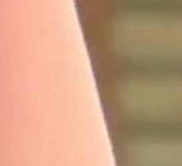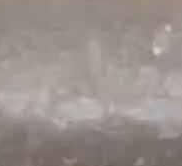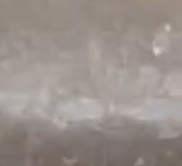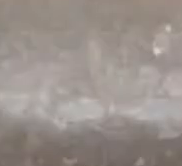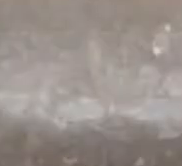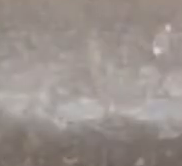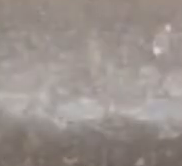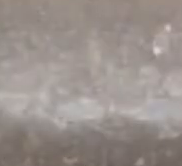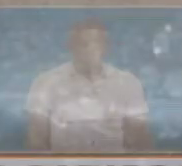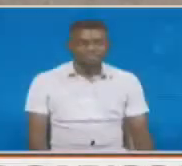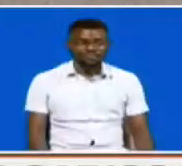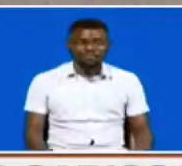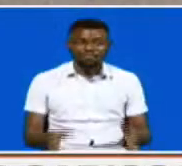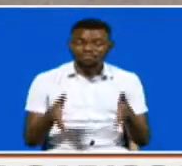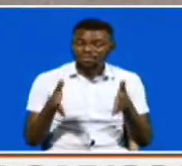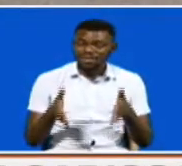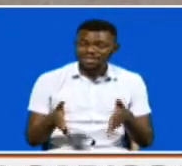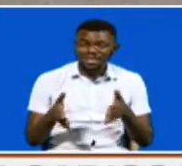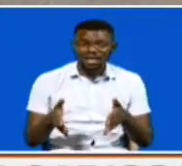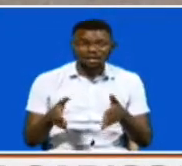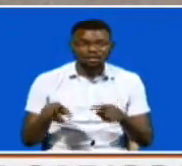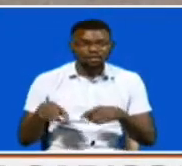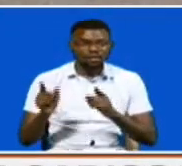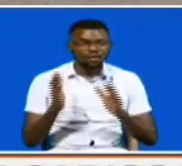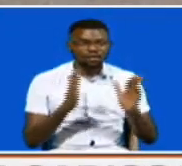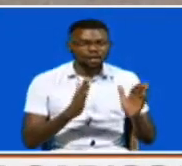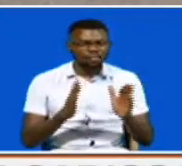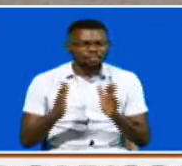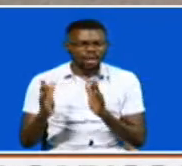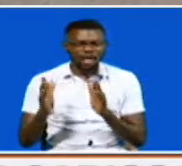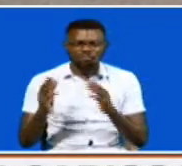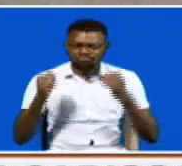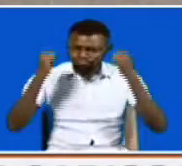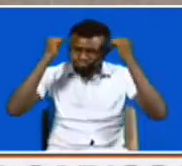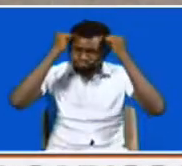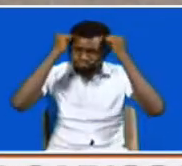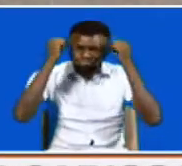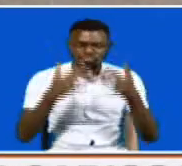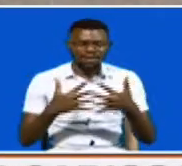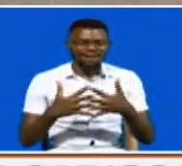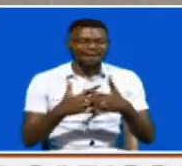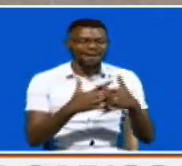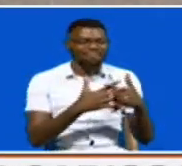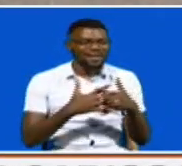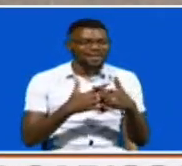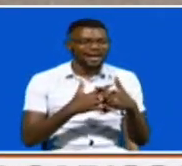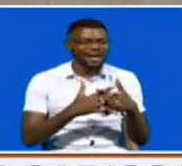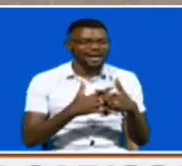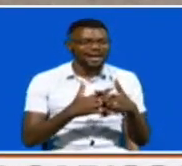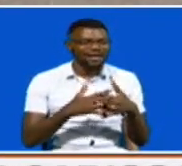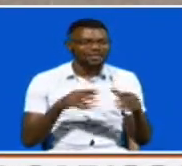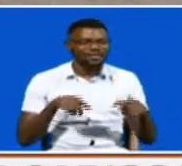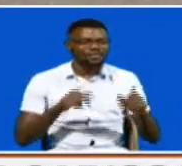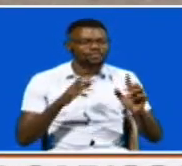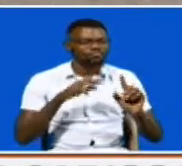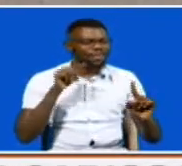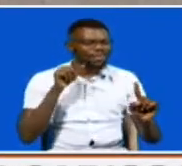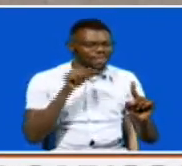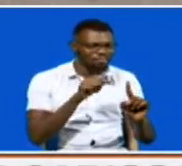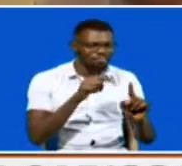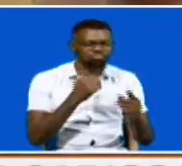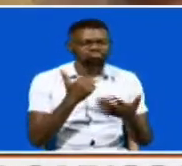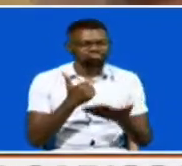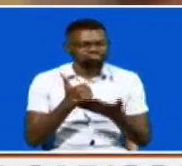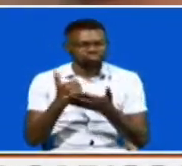much. Kwa sasa Bushra anapanga kusomea nchini Marekani ili kutimiza malengo yake na ile ya